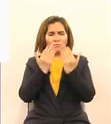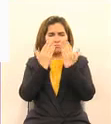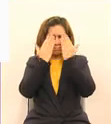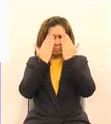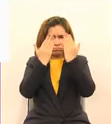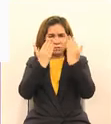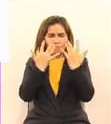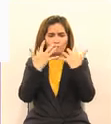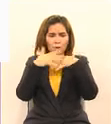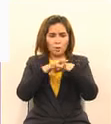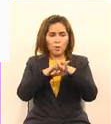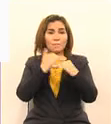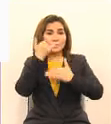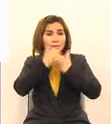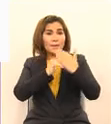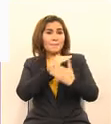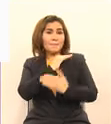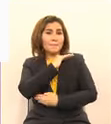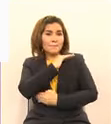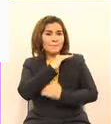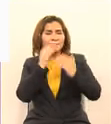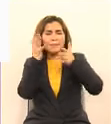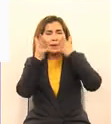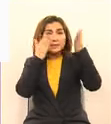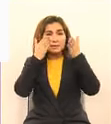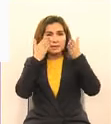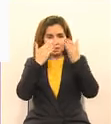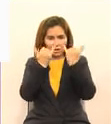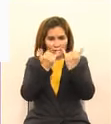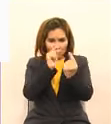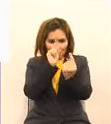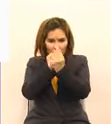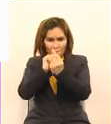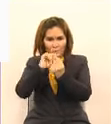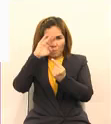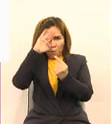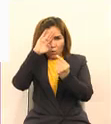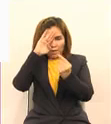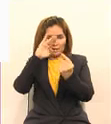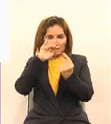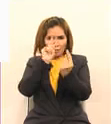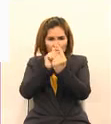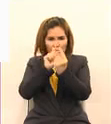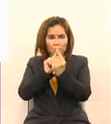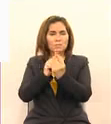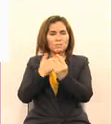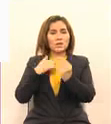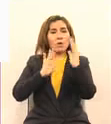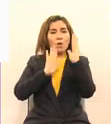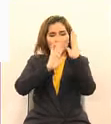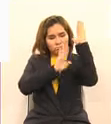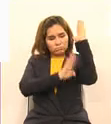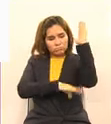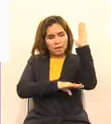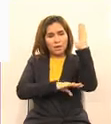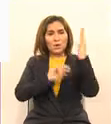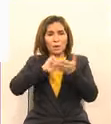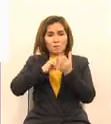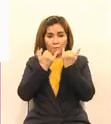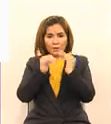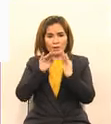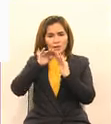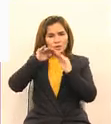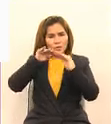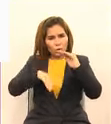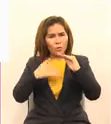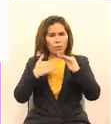ซียก็ทรงตัวแล้วก็วันนี้ก็ไม่เรียกว่าน้อยลงไปเรื่อยๆนะครับก็เป็นเรื่องดีนะครับขอสไล